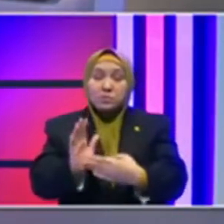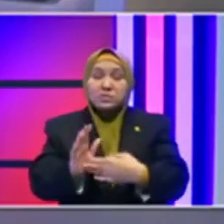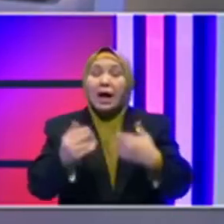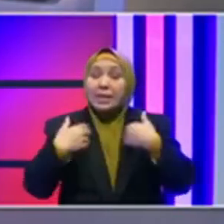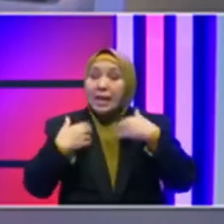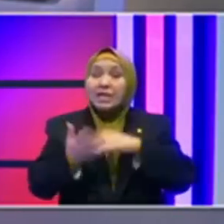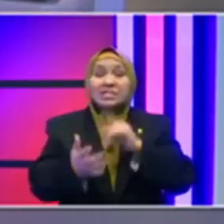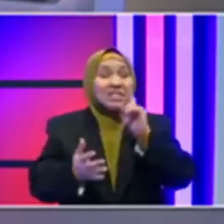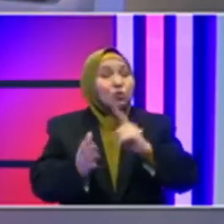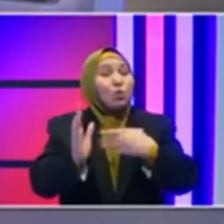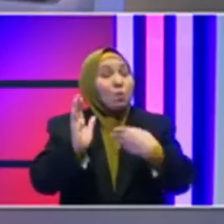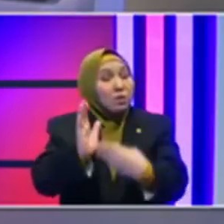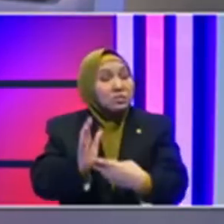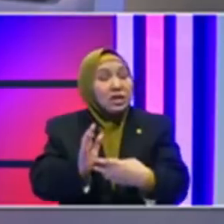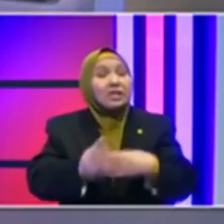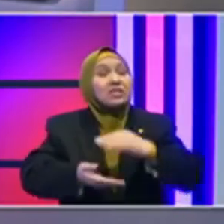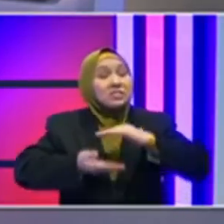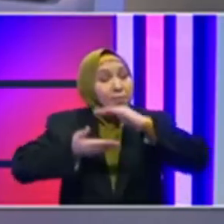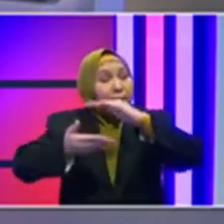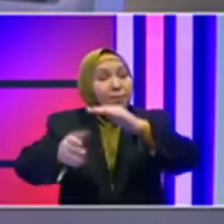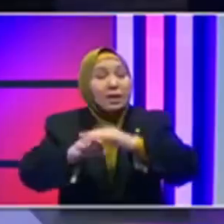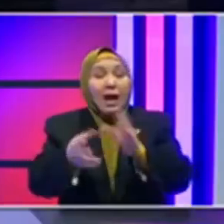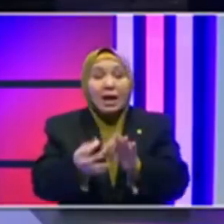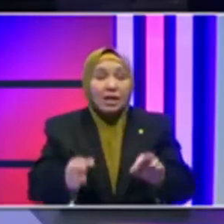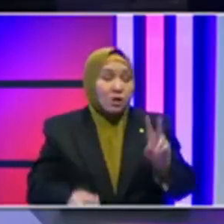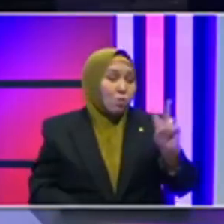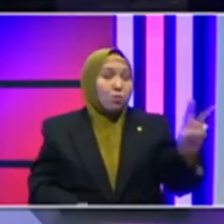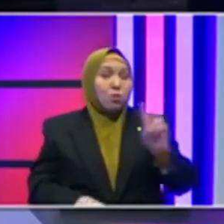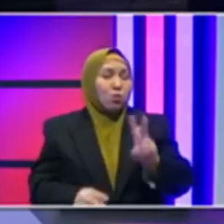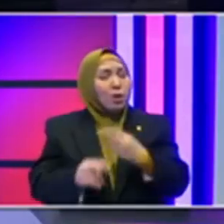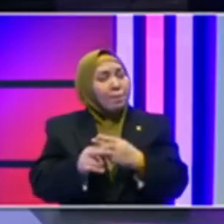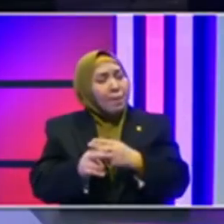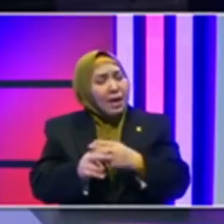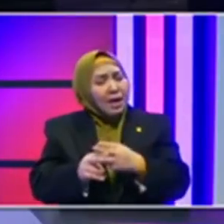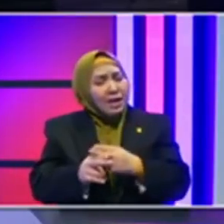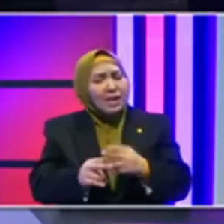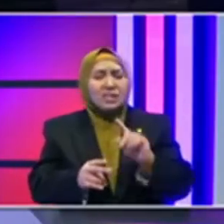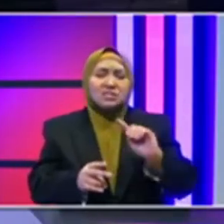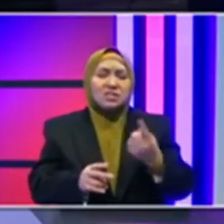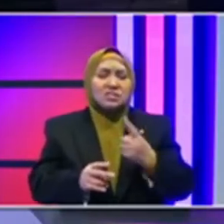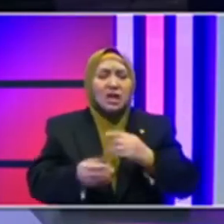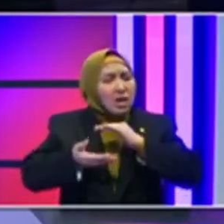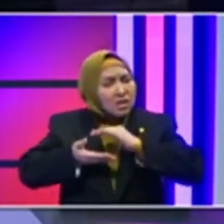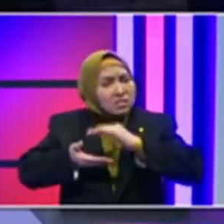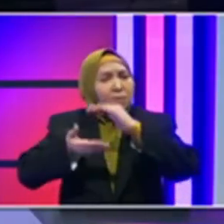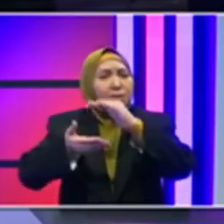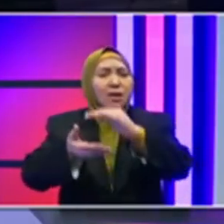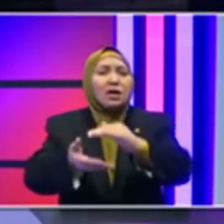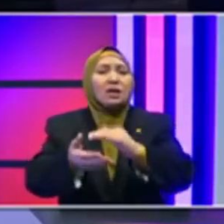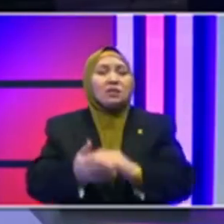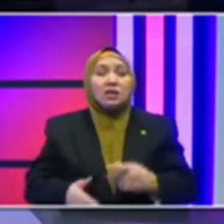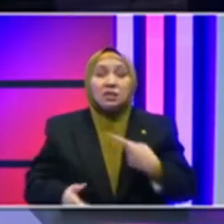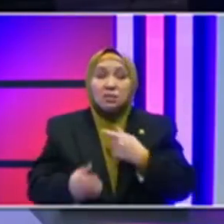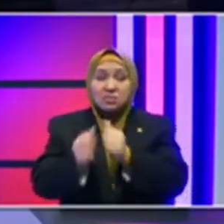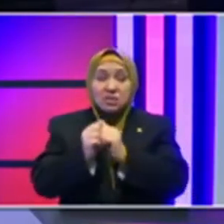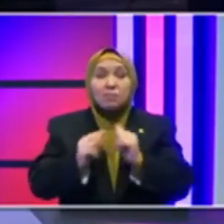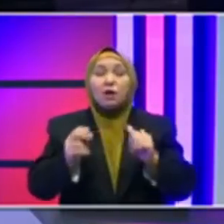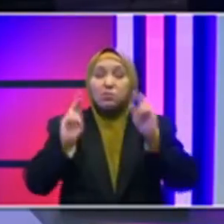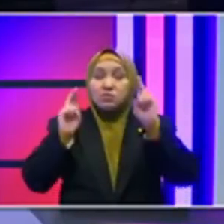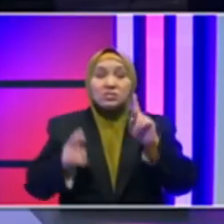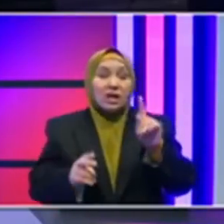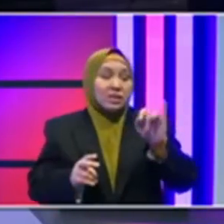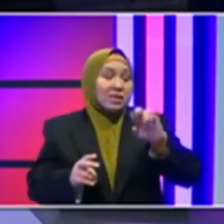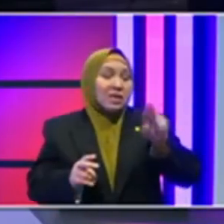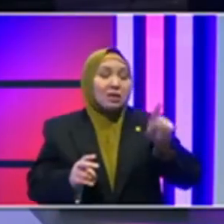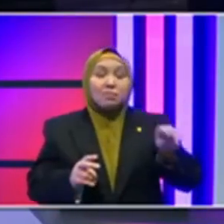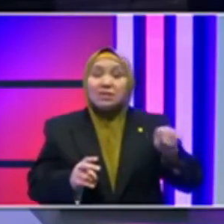mukjizat yang disampaikan pada ayat 22 pendek saja yang disampaikan kita bersama tirmizi kita